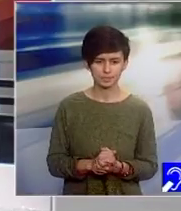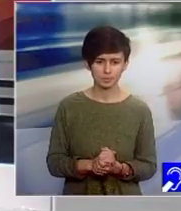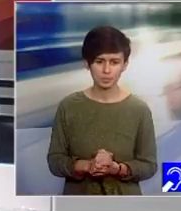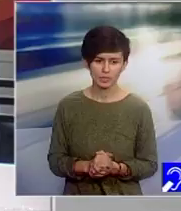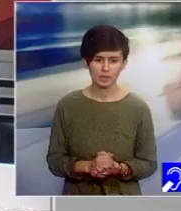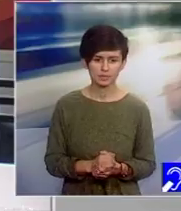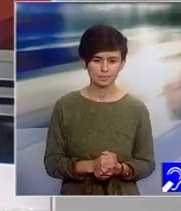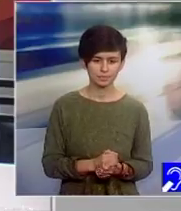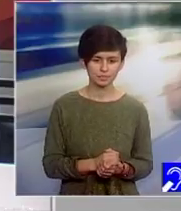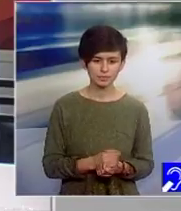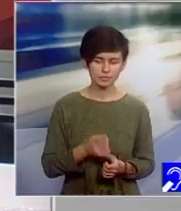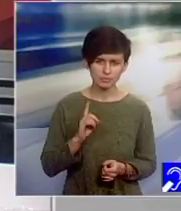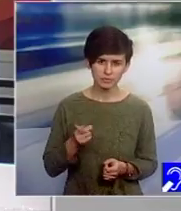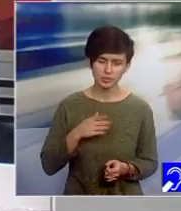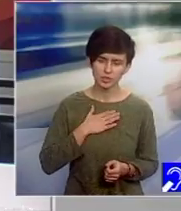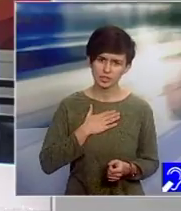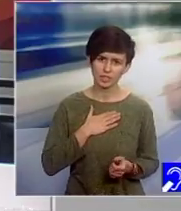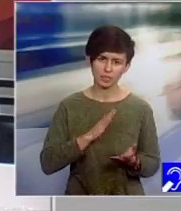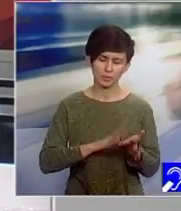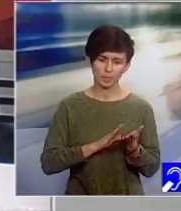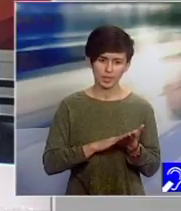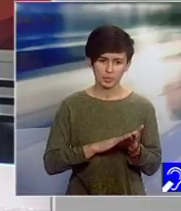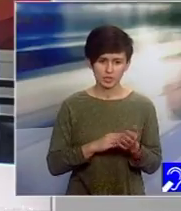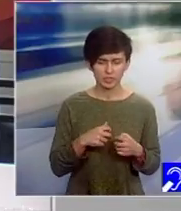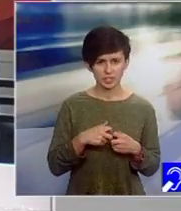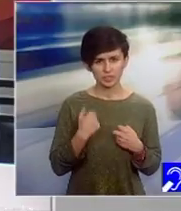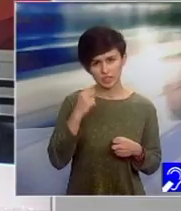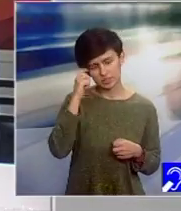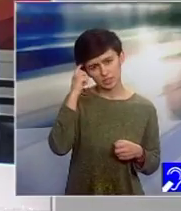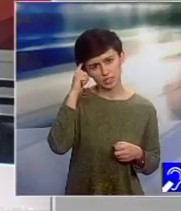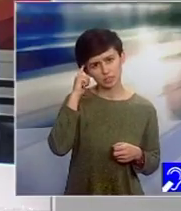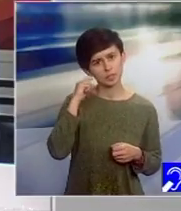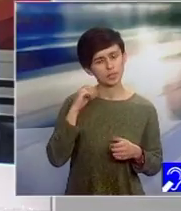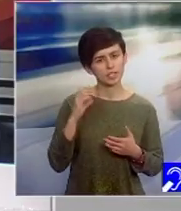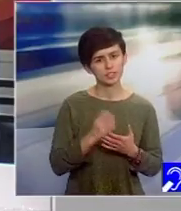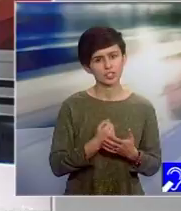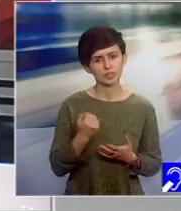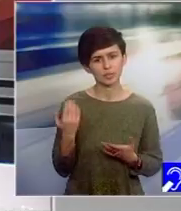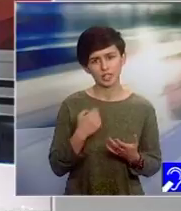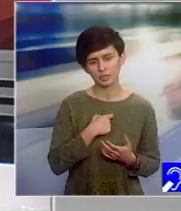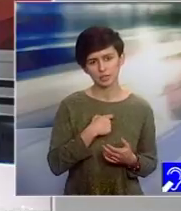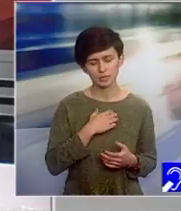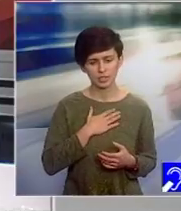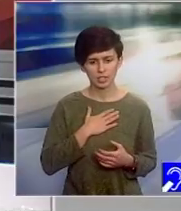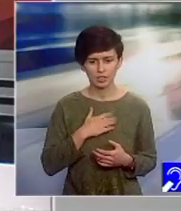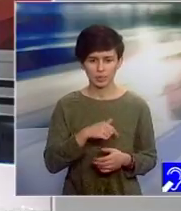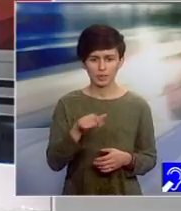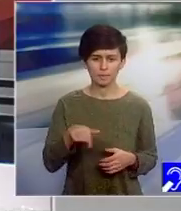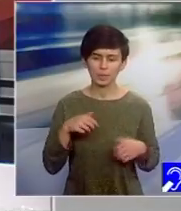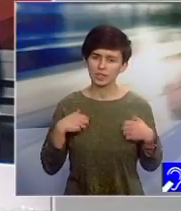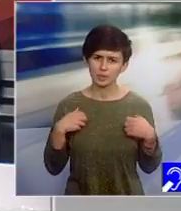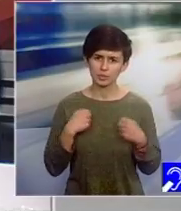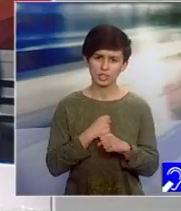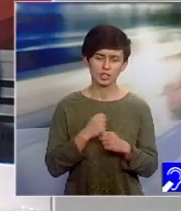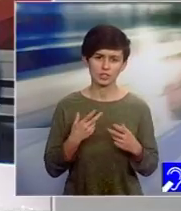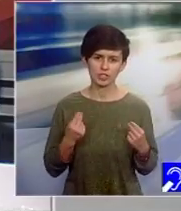pune la socoteală câștigul care l-am putea avea, noi ne-am bucurat foarte mult să facem parte